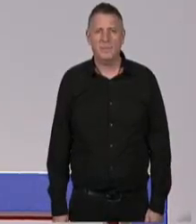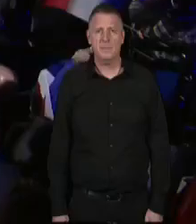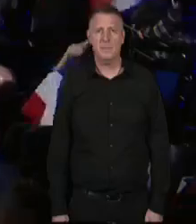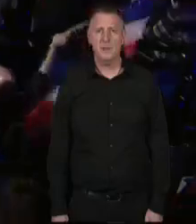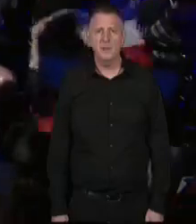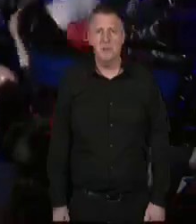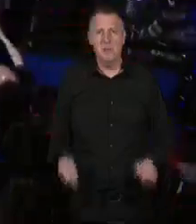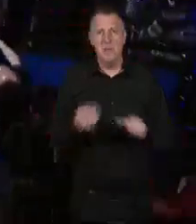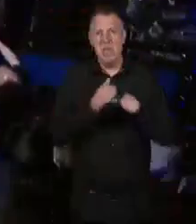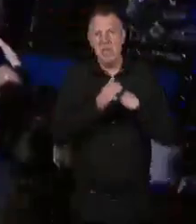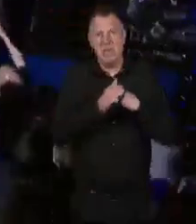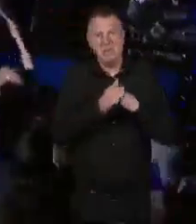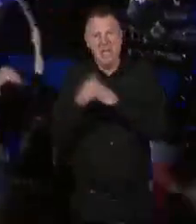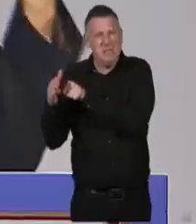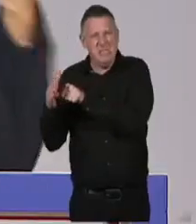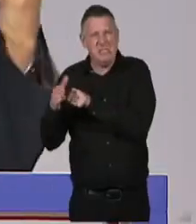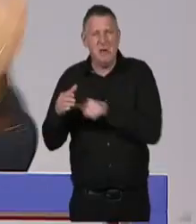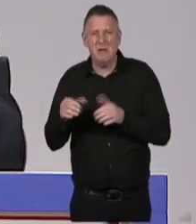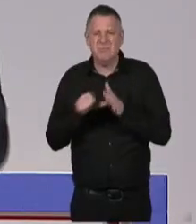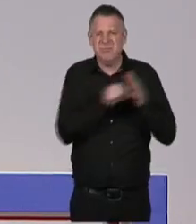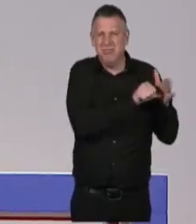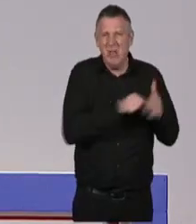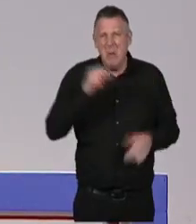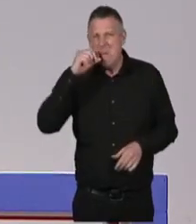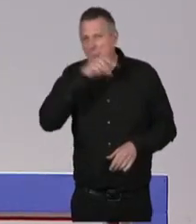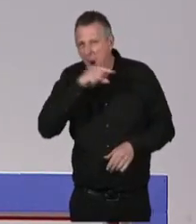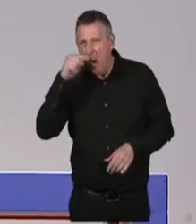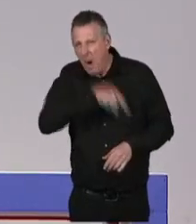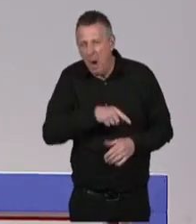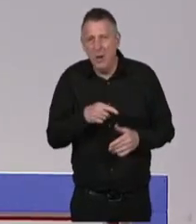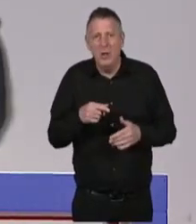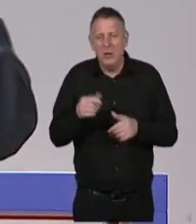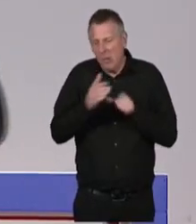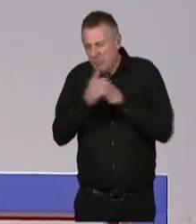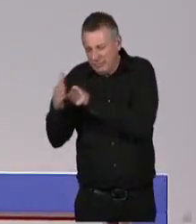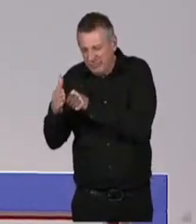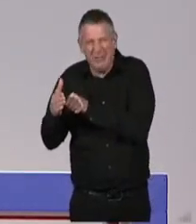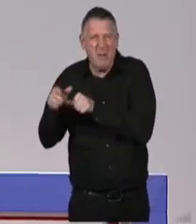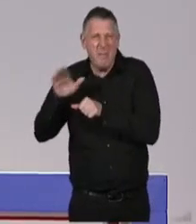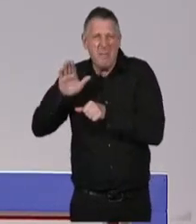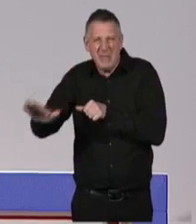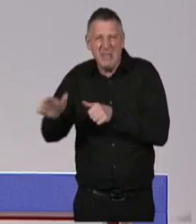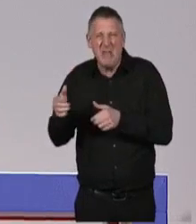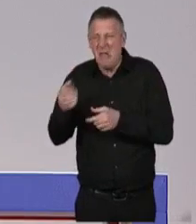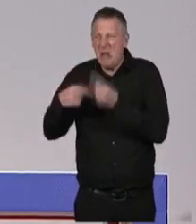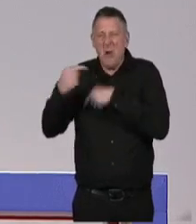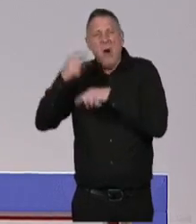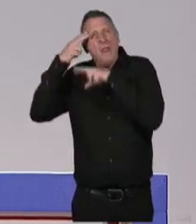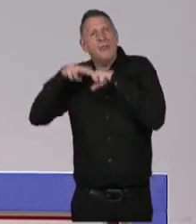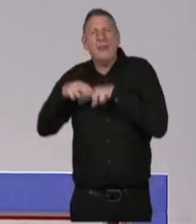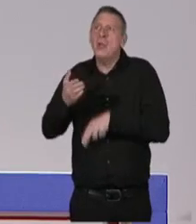Les extrémistes vous mentent, refusez le venin de la nostalgie, ne laissez ni la colère ni la